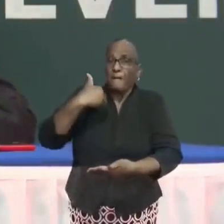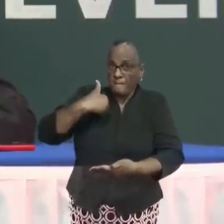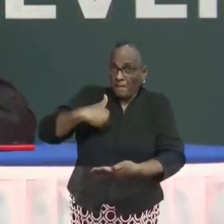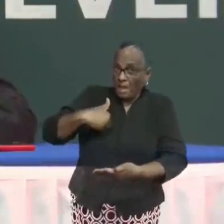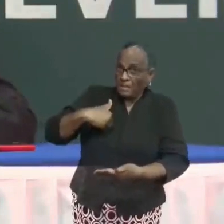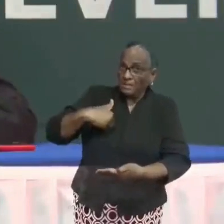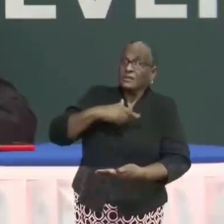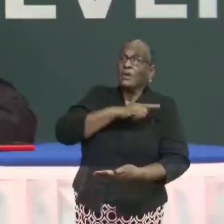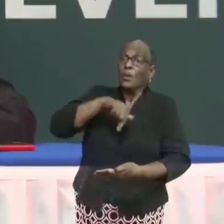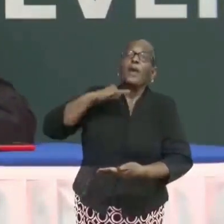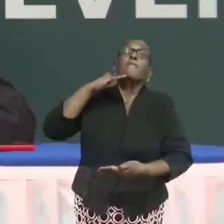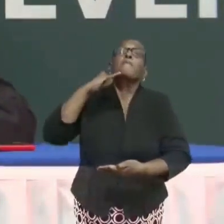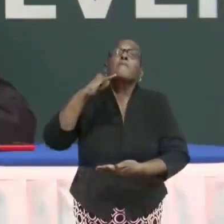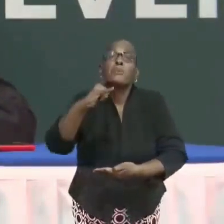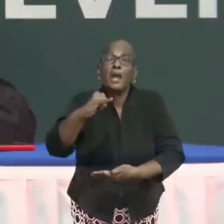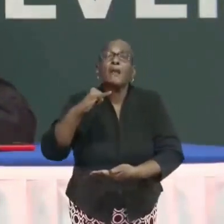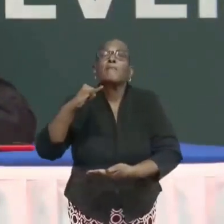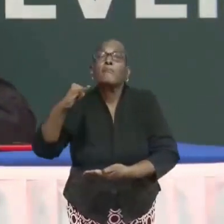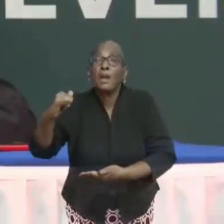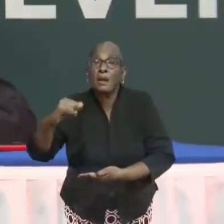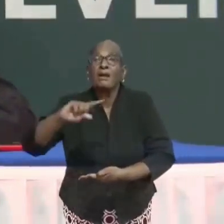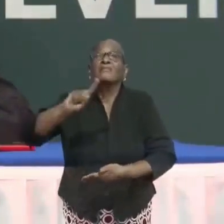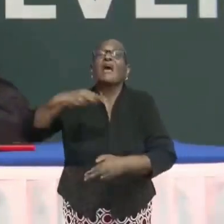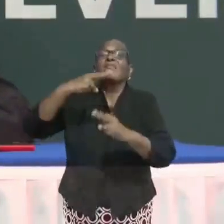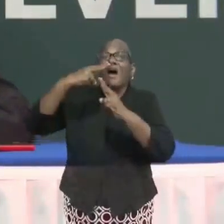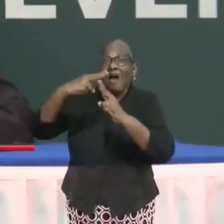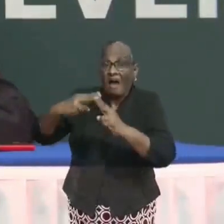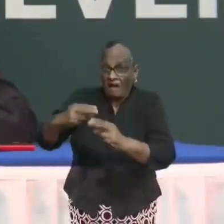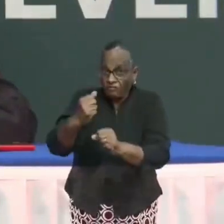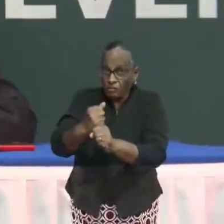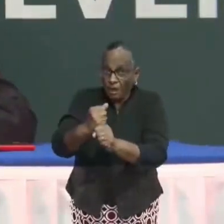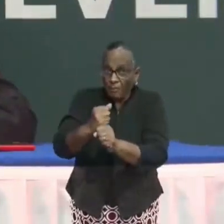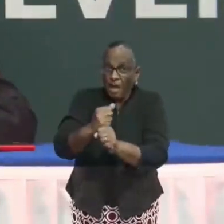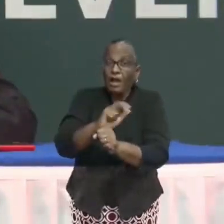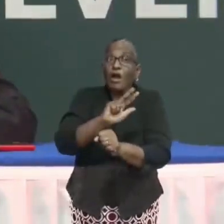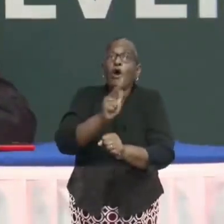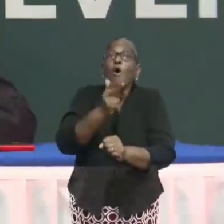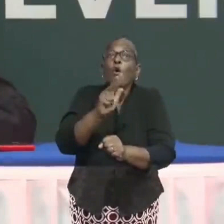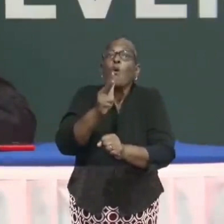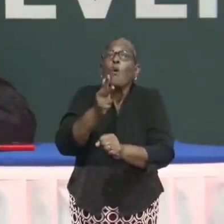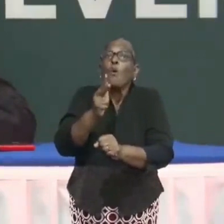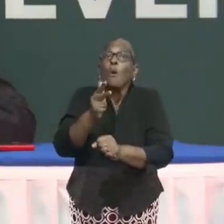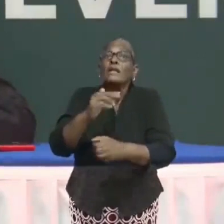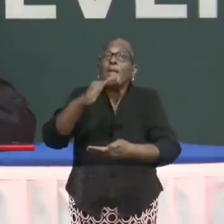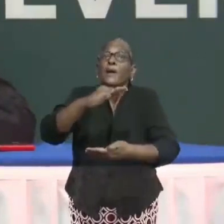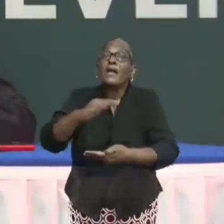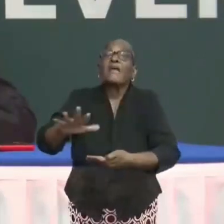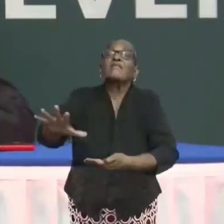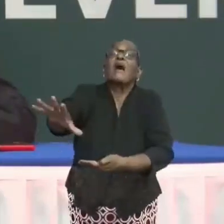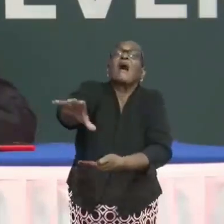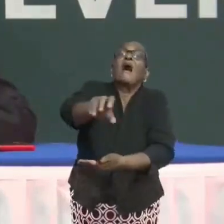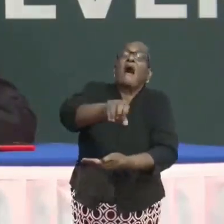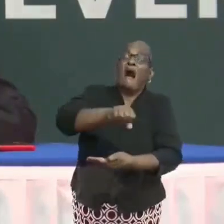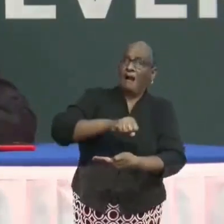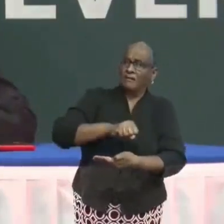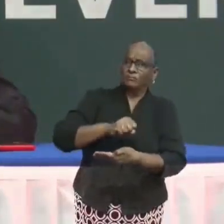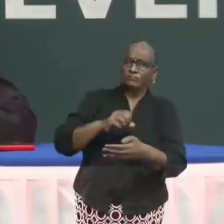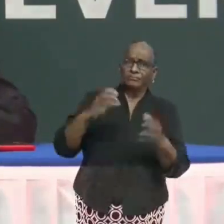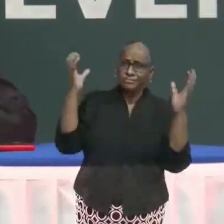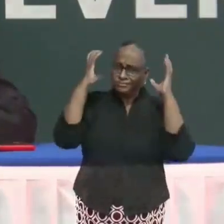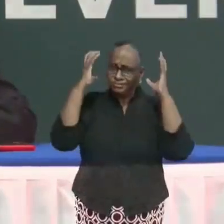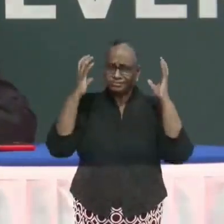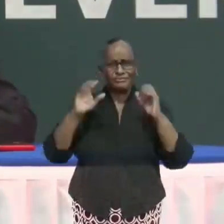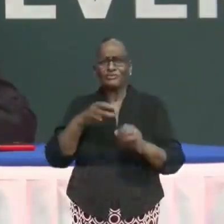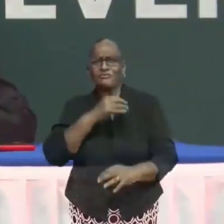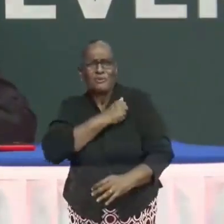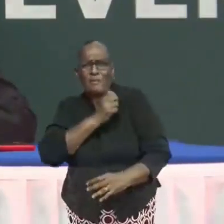bel, en wo mek ma aspraak na nga yu, o teng, I kan koteki pakket. Des no bruya, om dat dalek